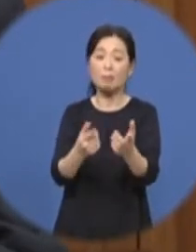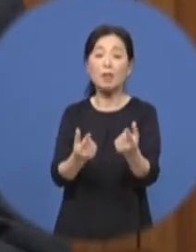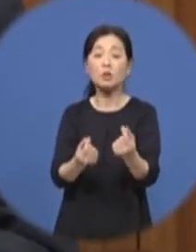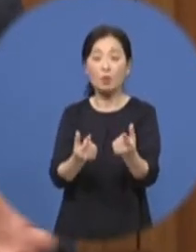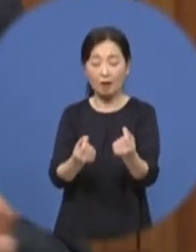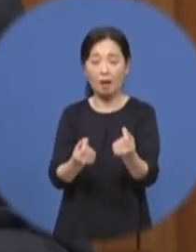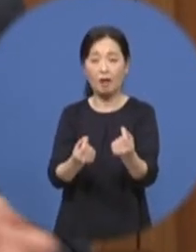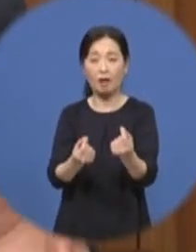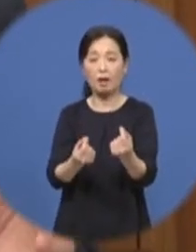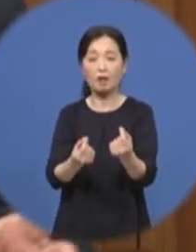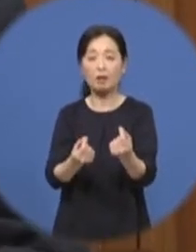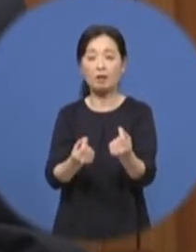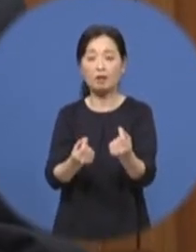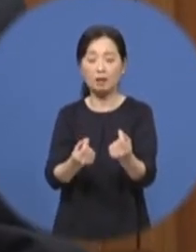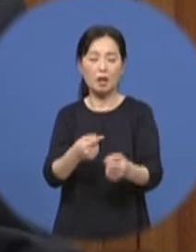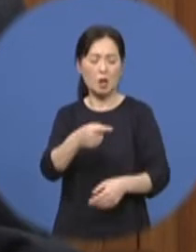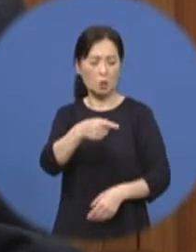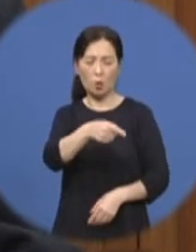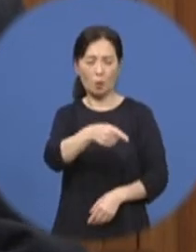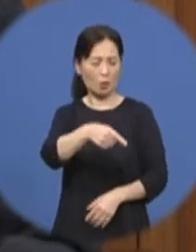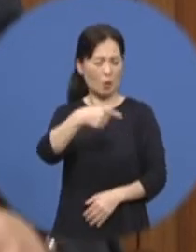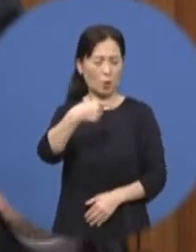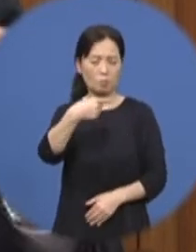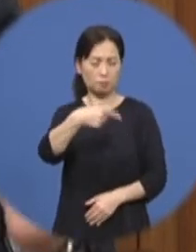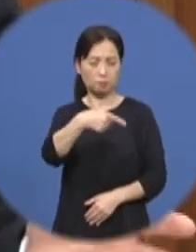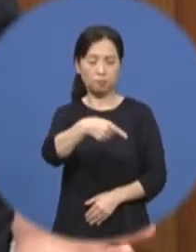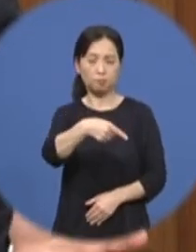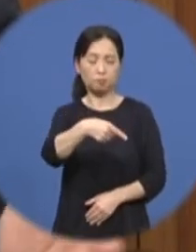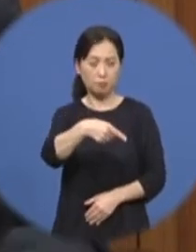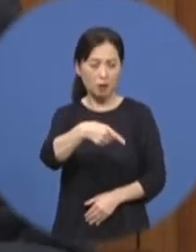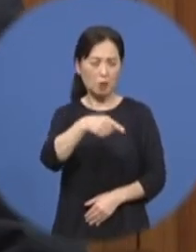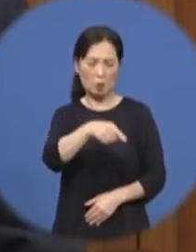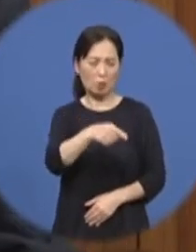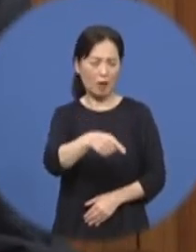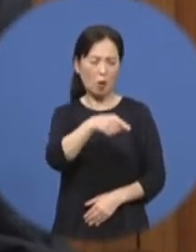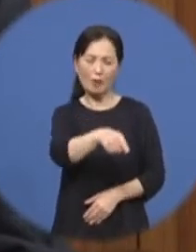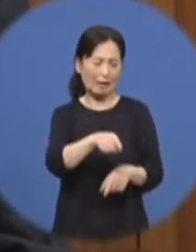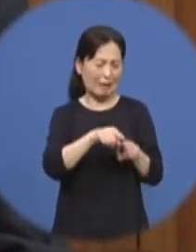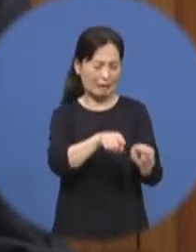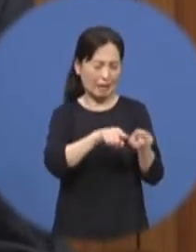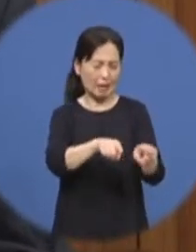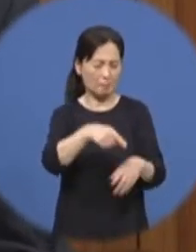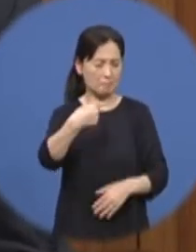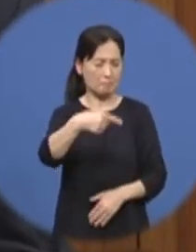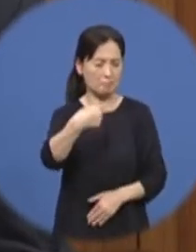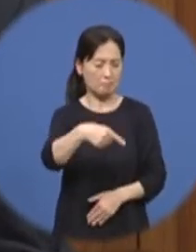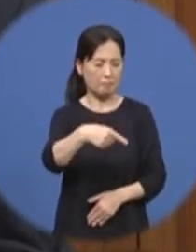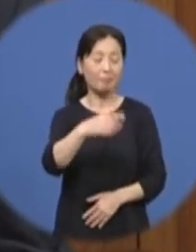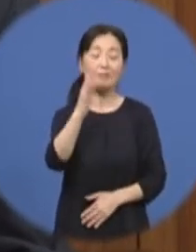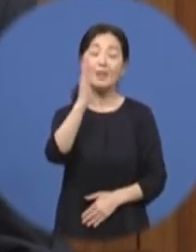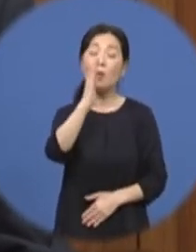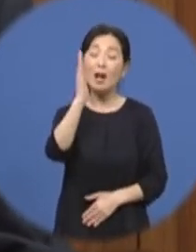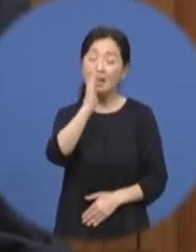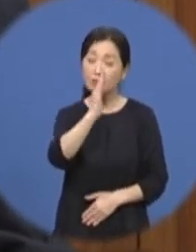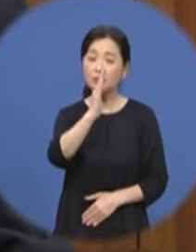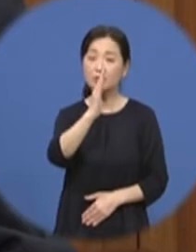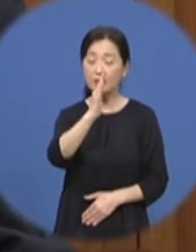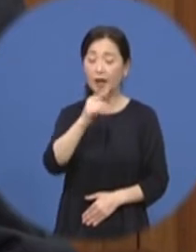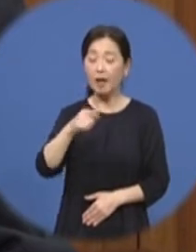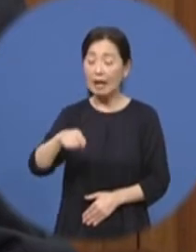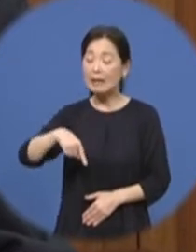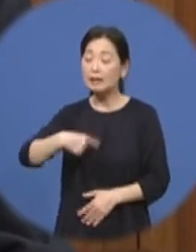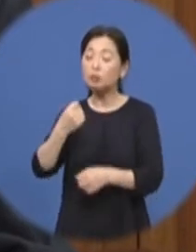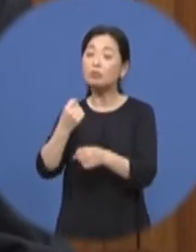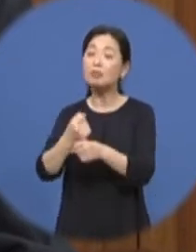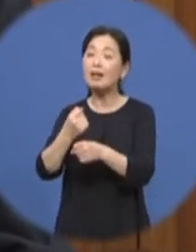はい、上手に踊るとか、表情をこうしなさいっていうんだけじゃなくて、自分で考えながらそれやっていきなさい、 はい、